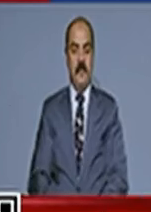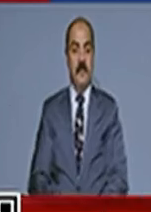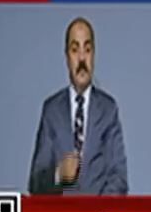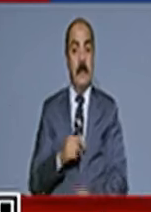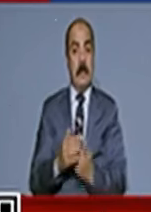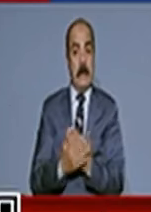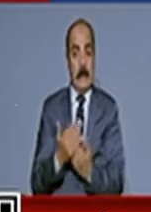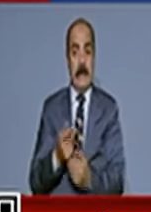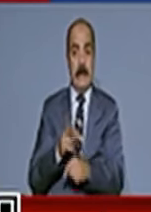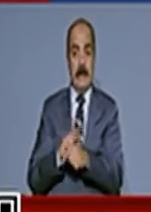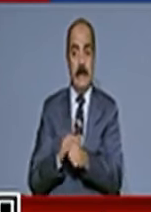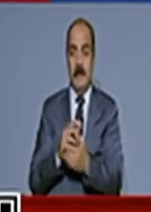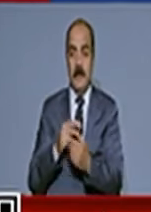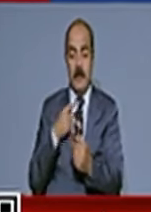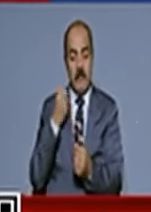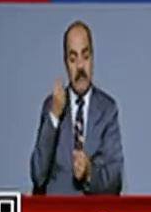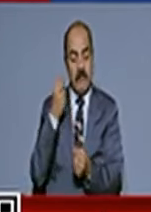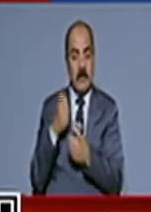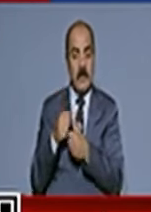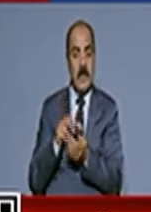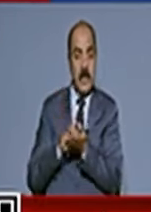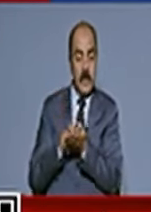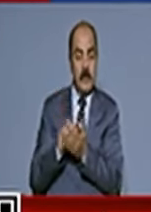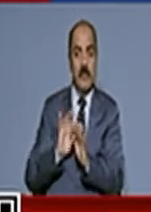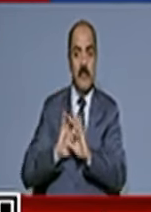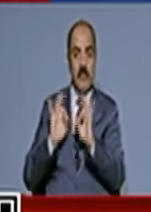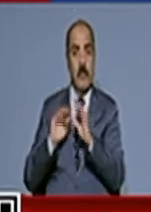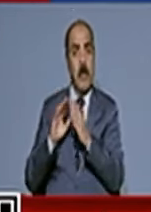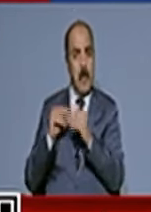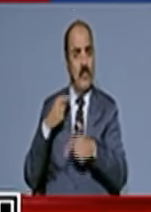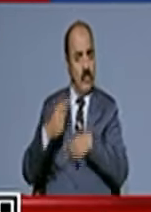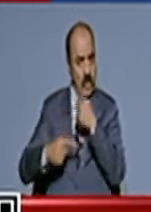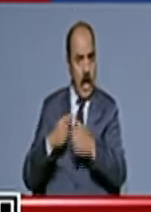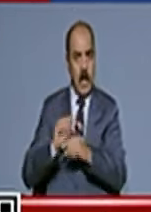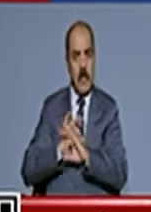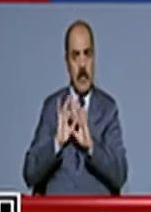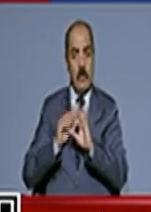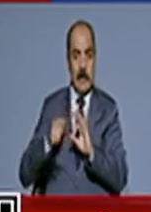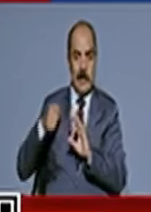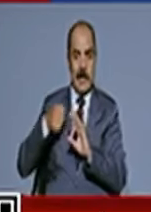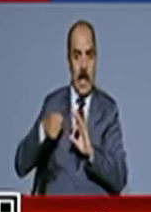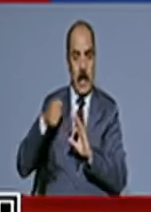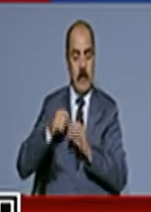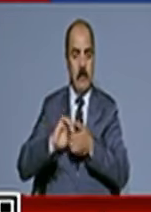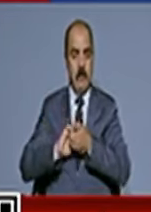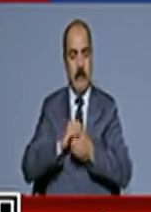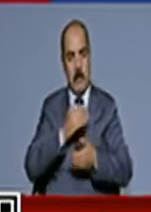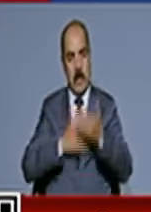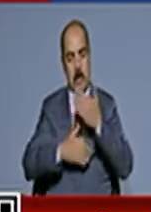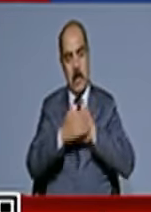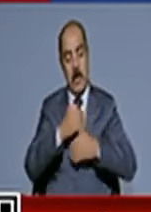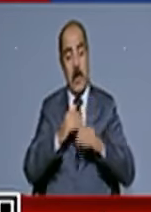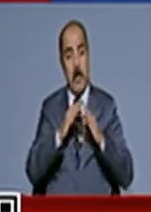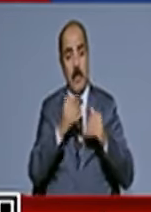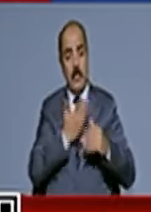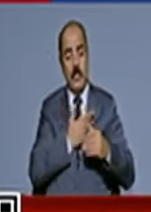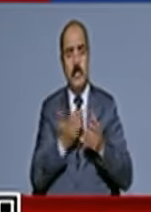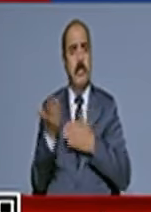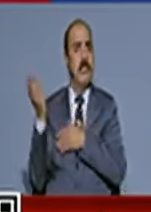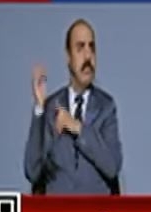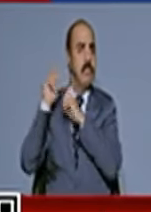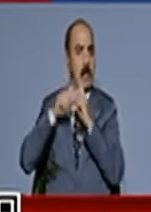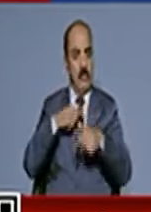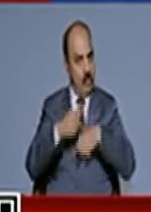جديدا يضاف إلى مسيرة الإنجازات التي حققها التعاون المصري الروسي